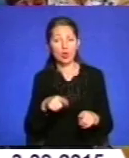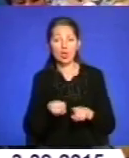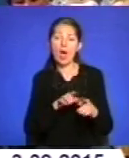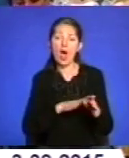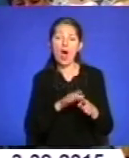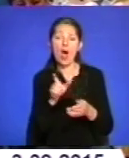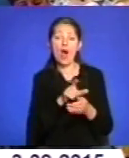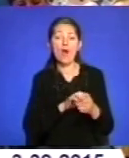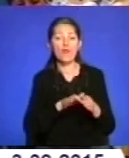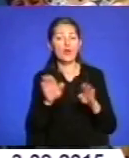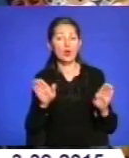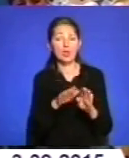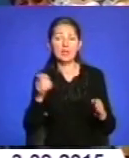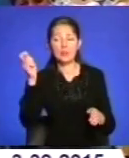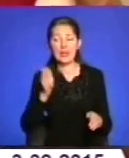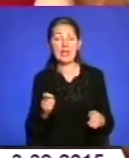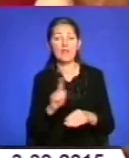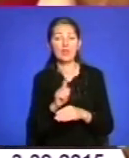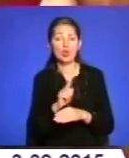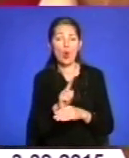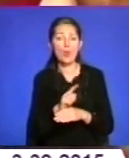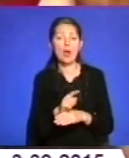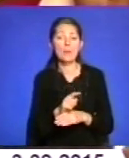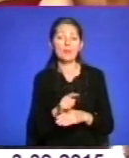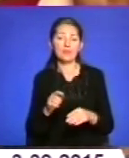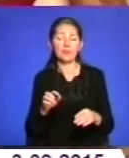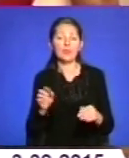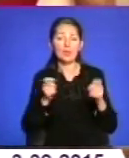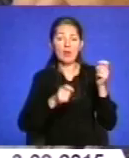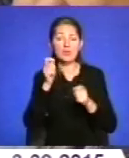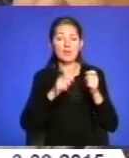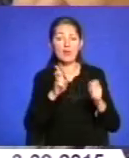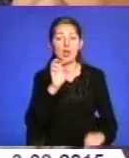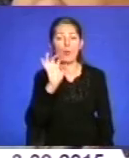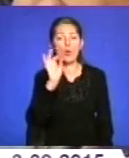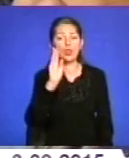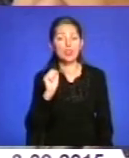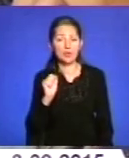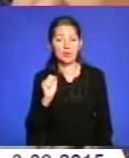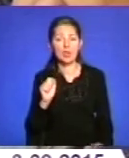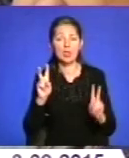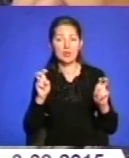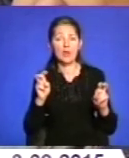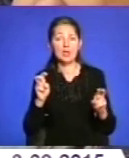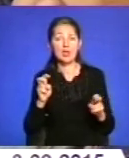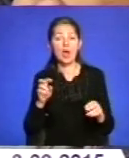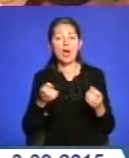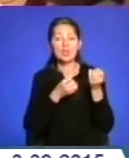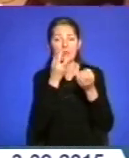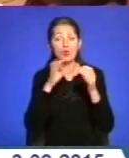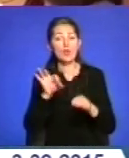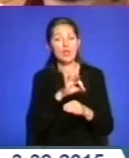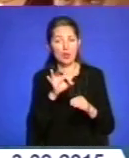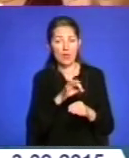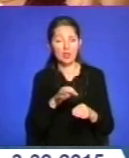у рамках фестивалю «У Борщівському краї цвітуть вишиванки». Артист вже давно плідно співпрацює із тернопільським поетом